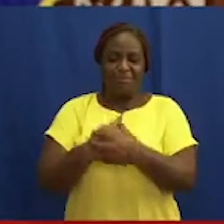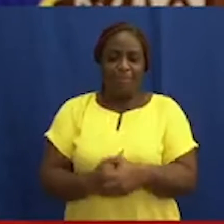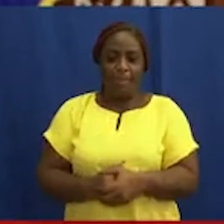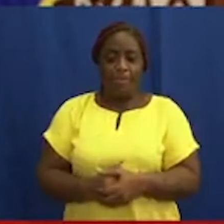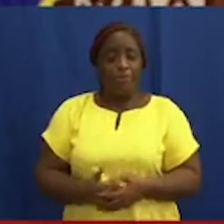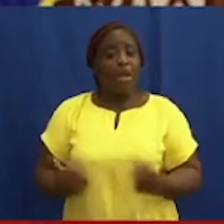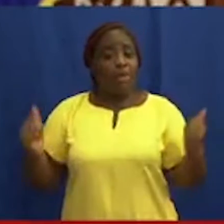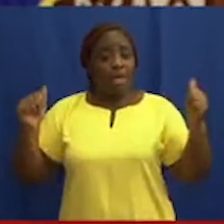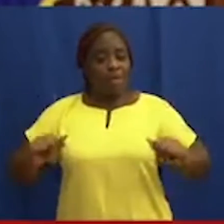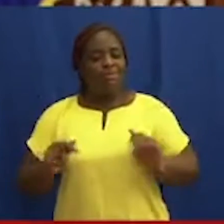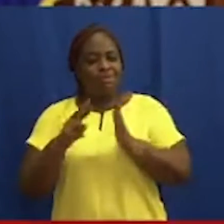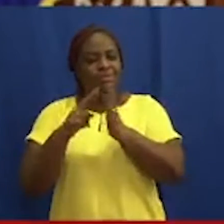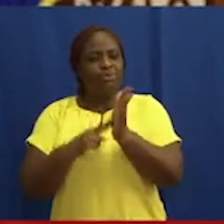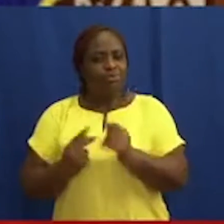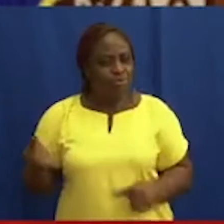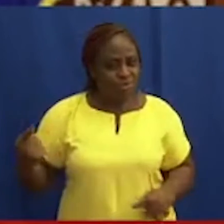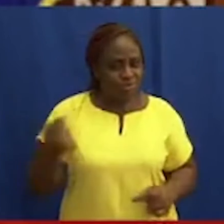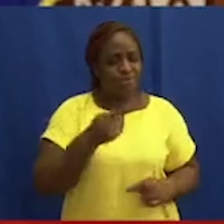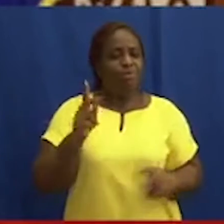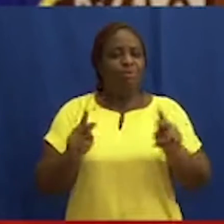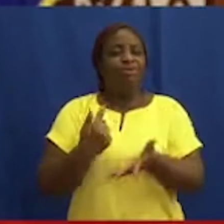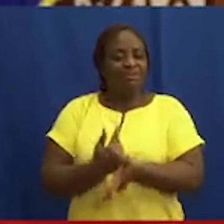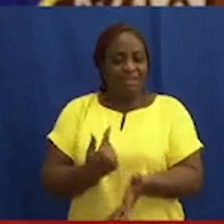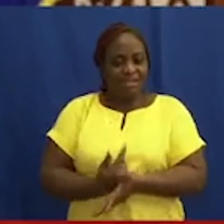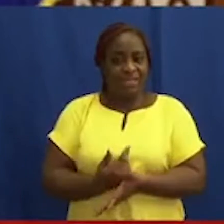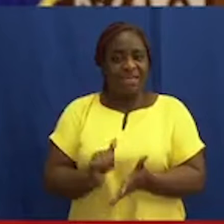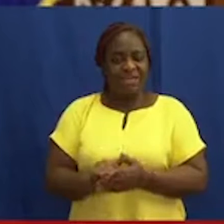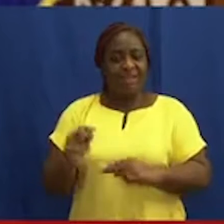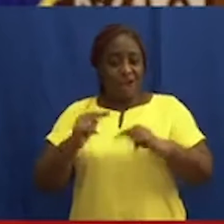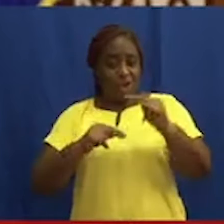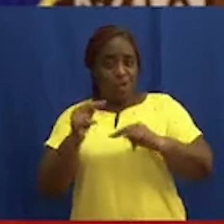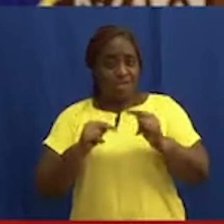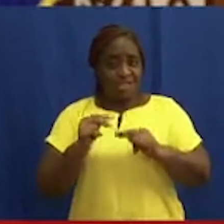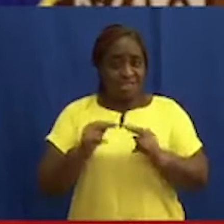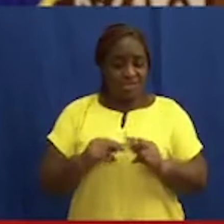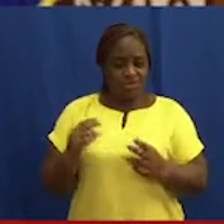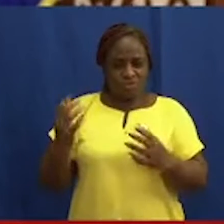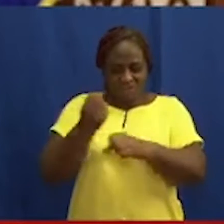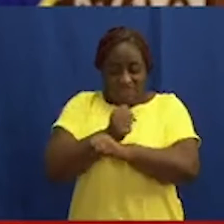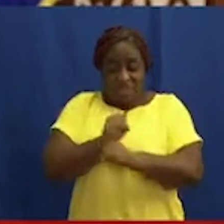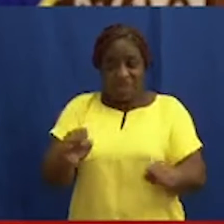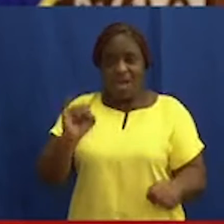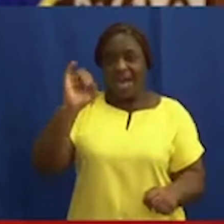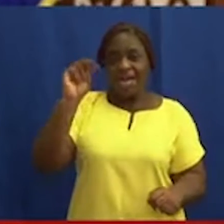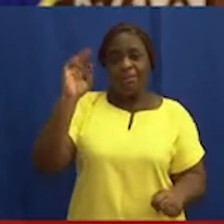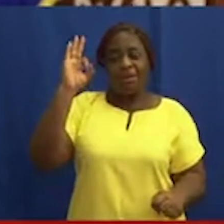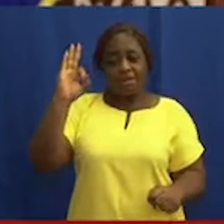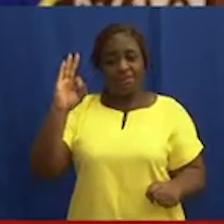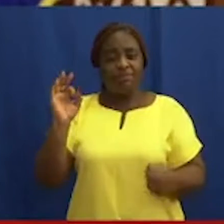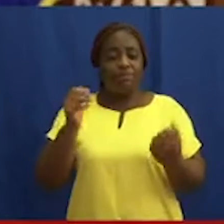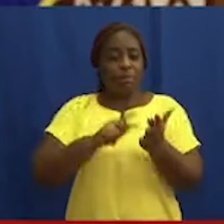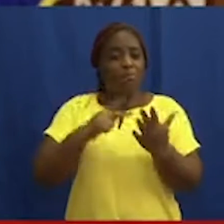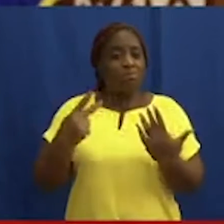barbarewa ta abubuwan da ke haifar da hakan shine kari da muke samu na kudaden mai duk lokacin da muka je sin